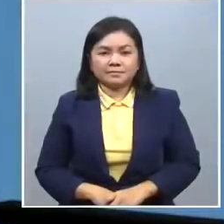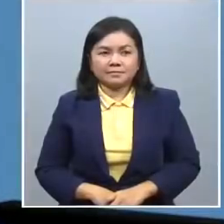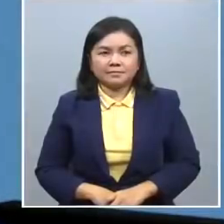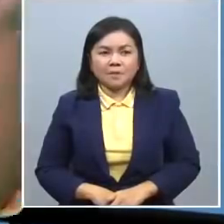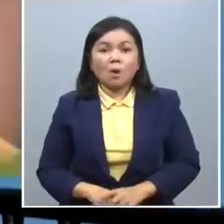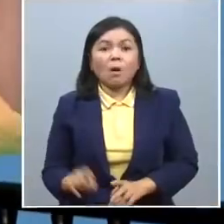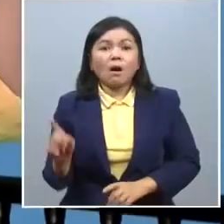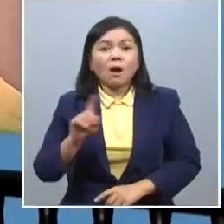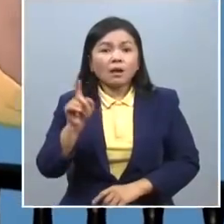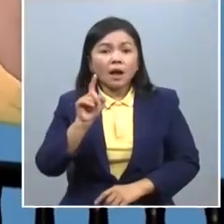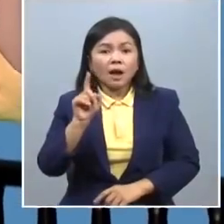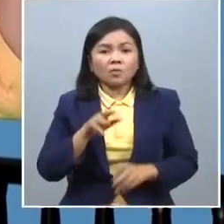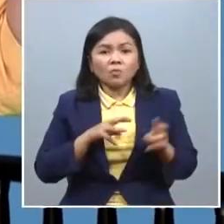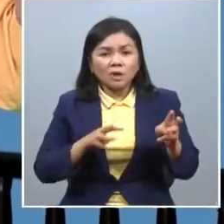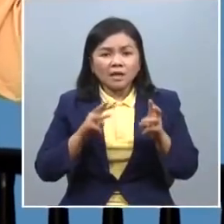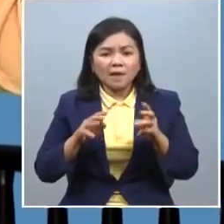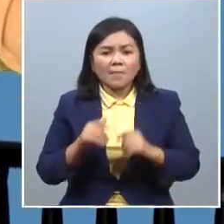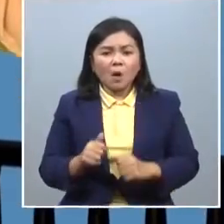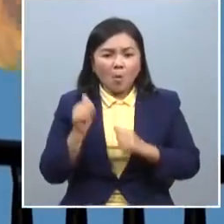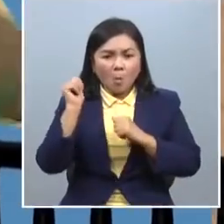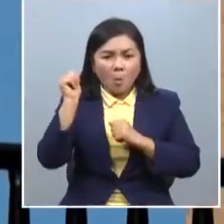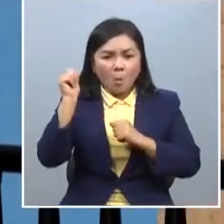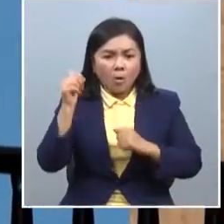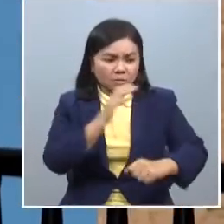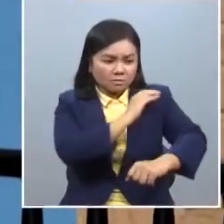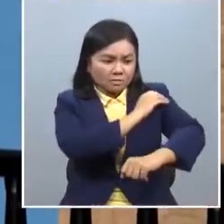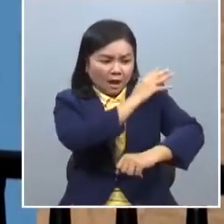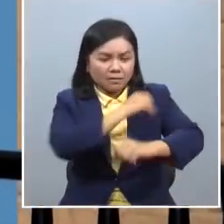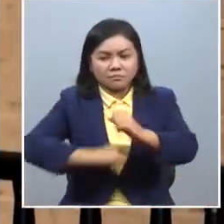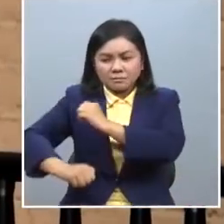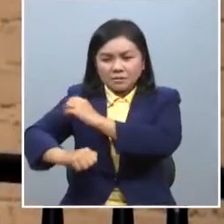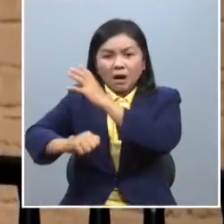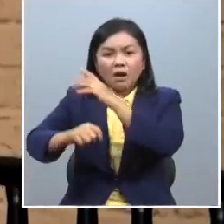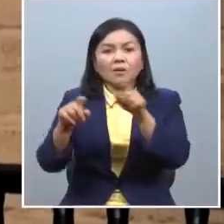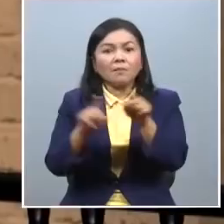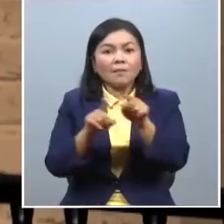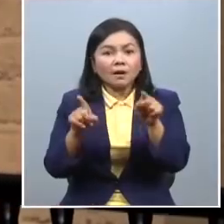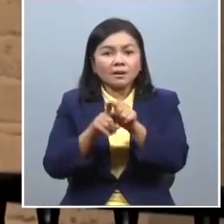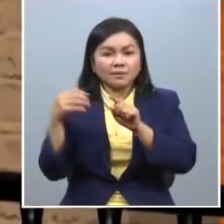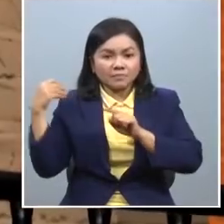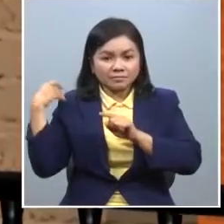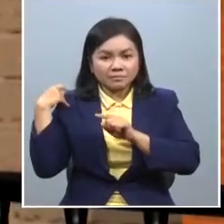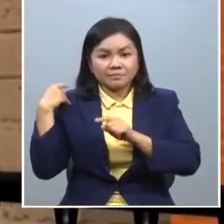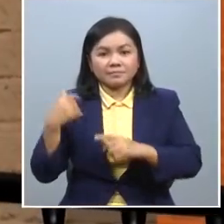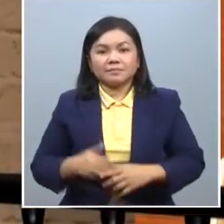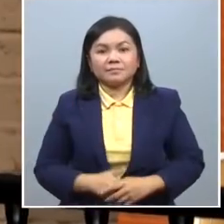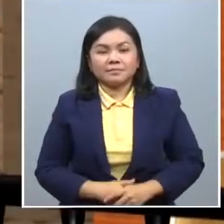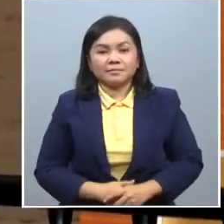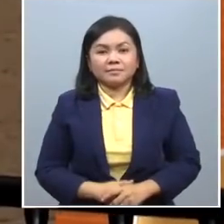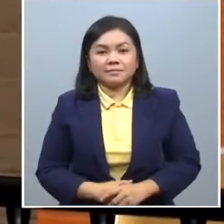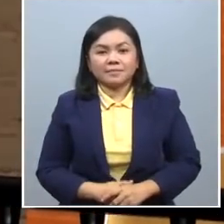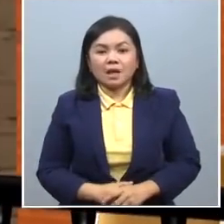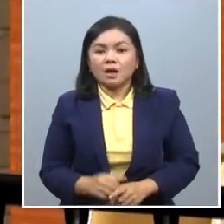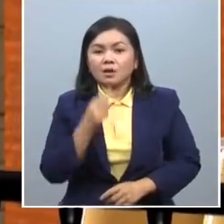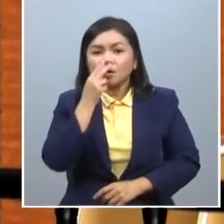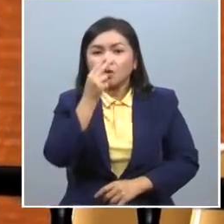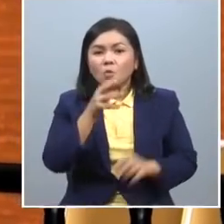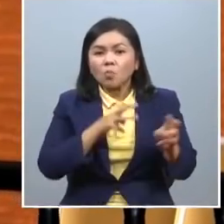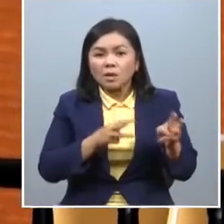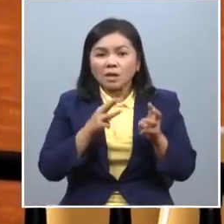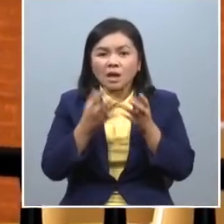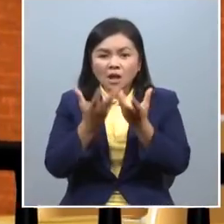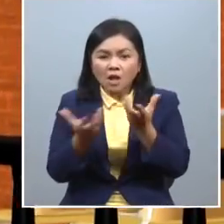โอ้โหคุณพี่จอนนี่สุดล่ำเลยนะคะน่าจะเป็นคนใจลิงสาวๆคุณผู้ชมต่อด้วยไอเดียขนของหนีน้